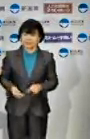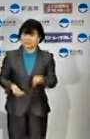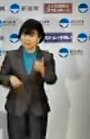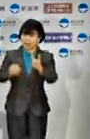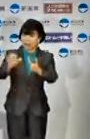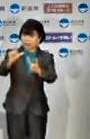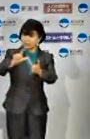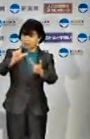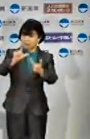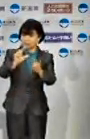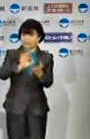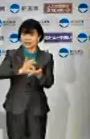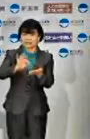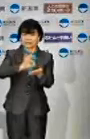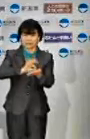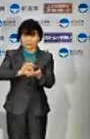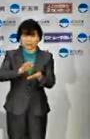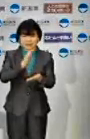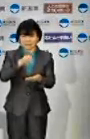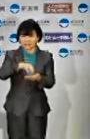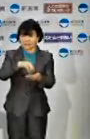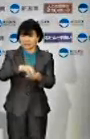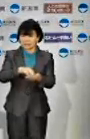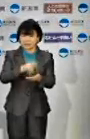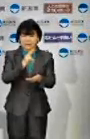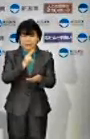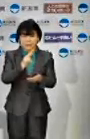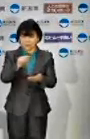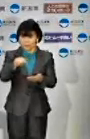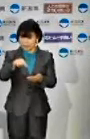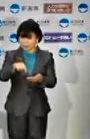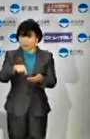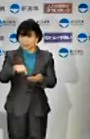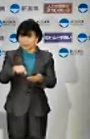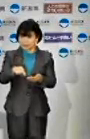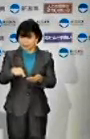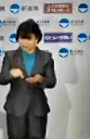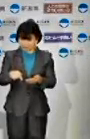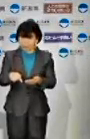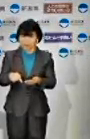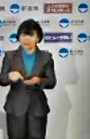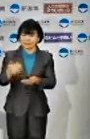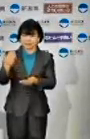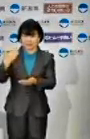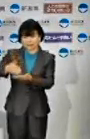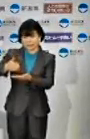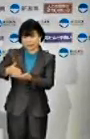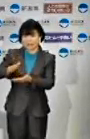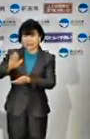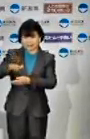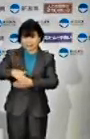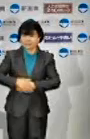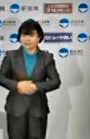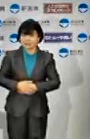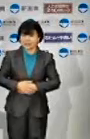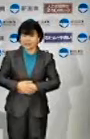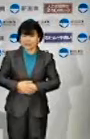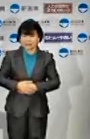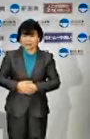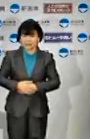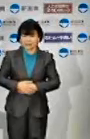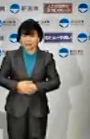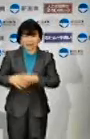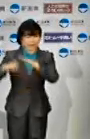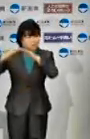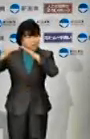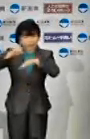した実証実験に関してなんですけれども、冒頭で、後ほどグリーンでお詳しく伺いますけれども、非常に評判がいいという